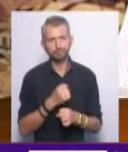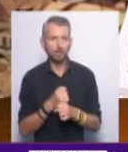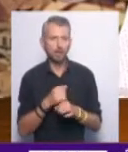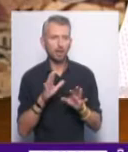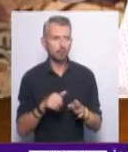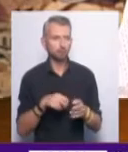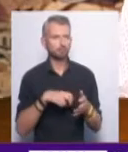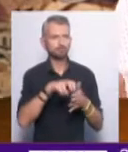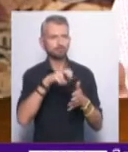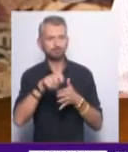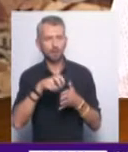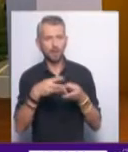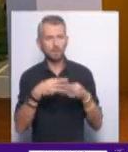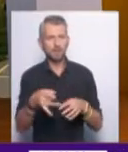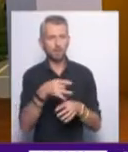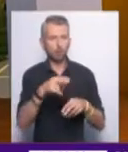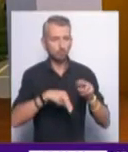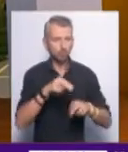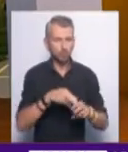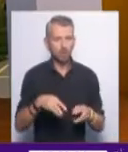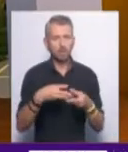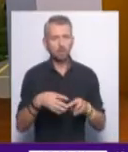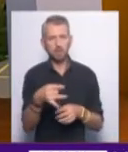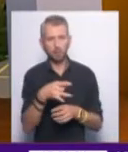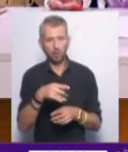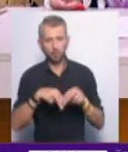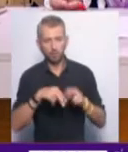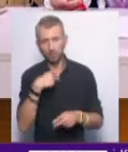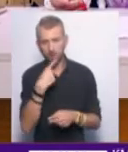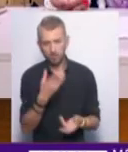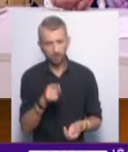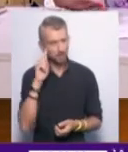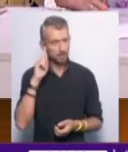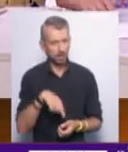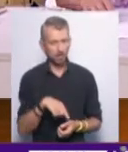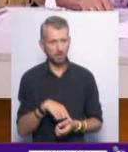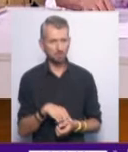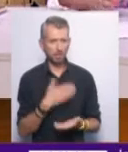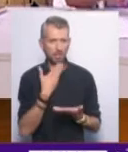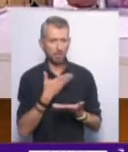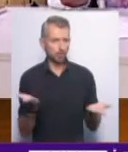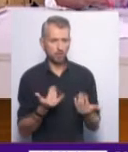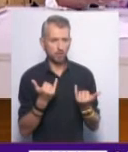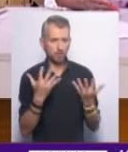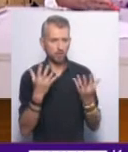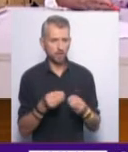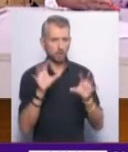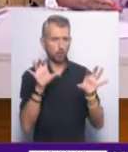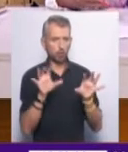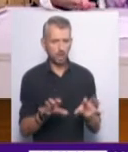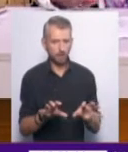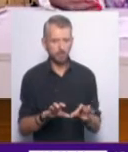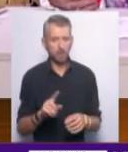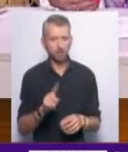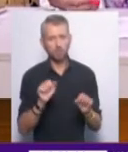в Мінрегіоналбуд. І Мінрегіоналбуд каже, що ви знаєте, не існує на сьогоднішній день законодавства,